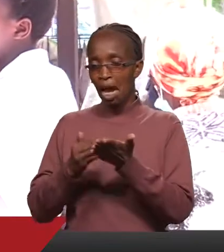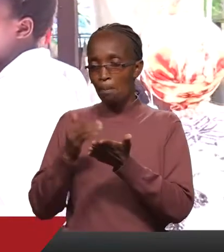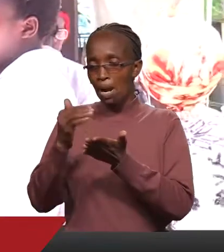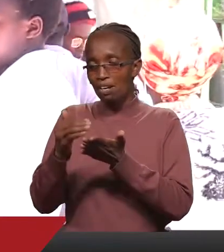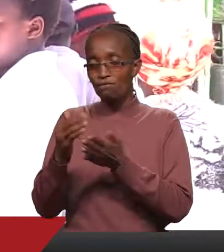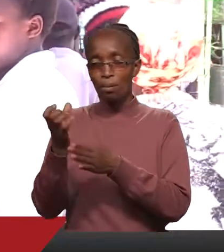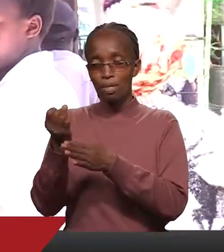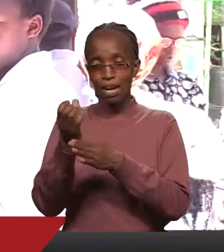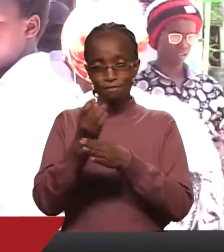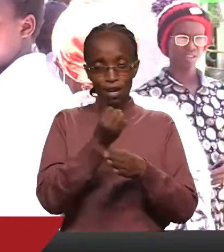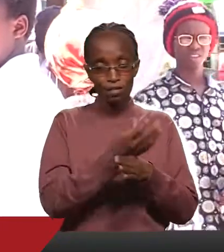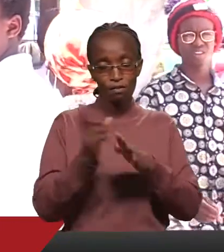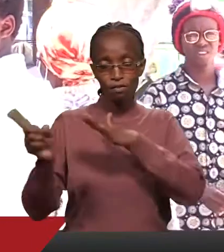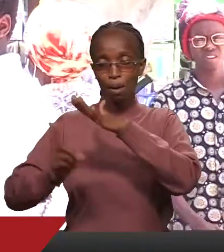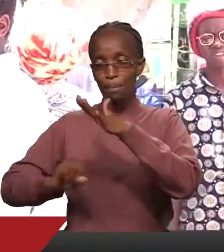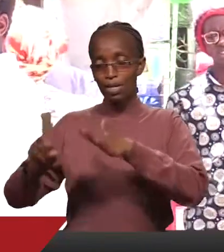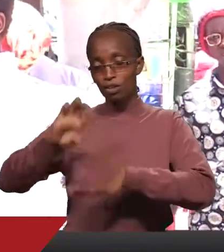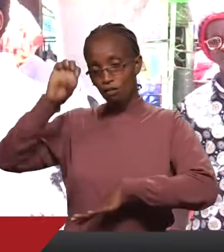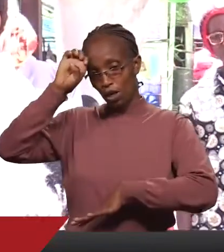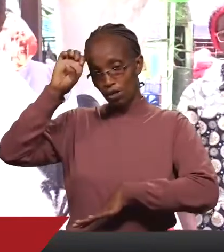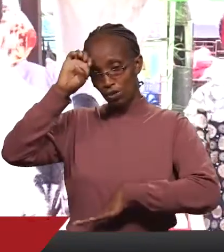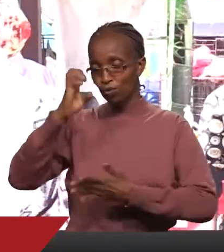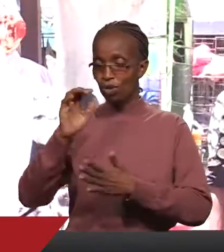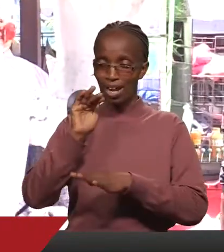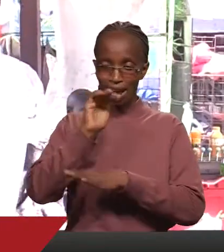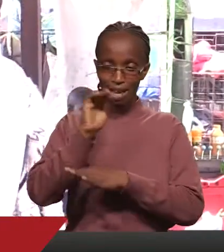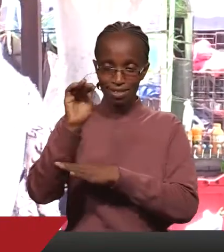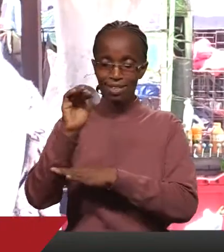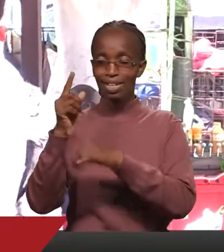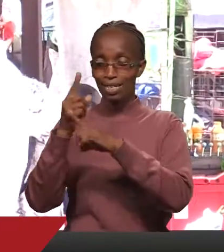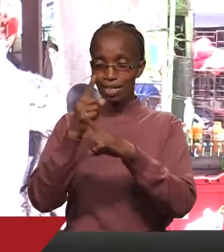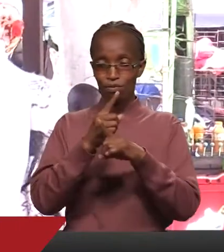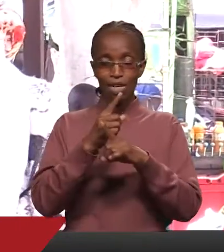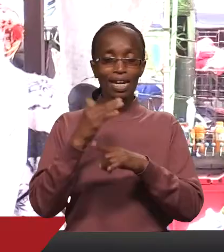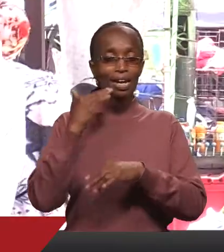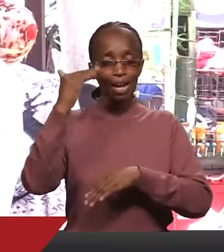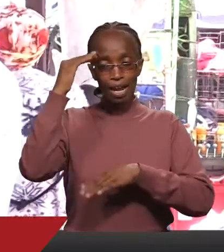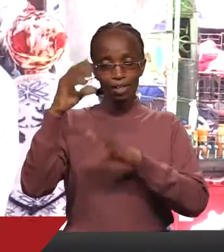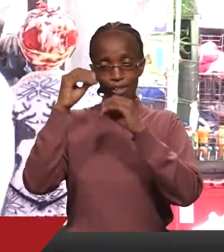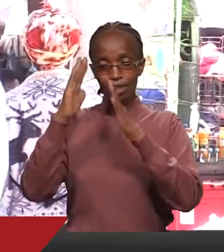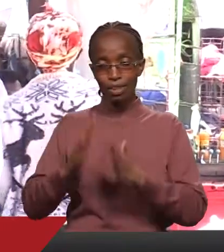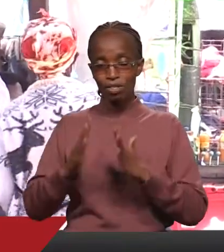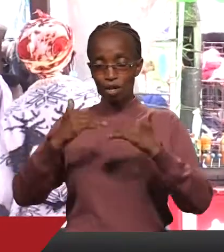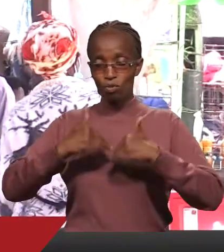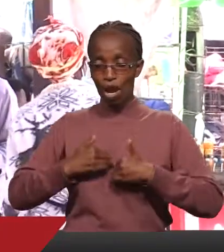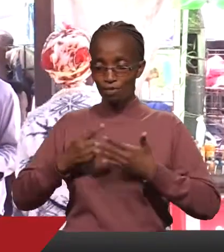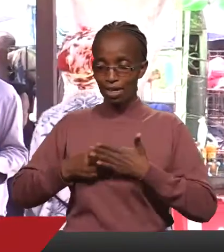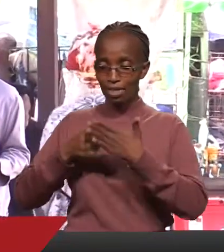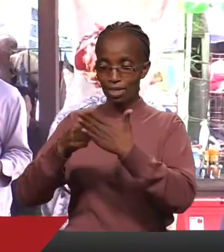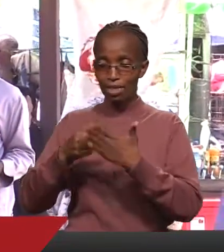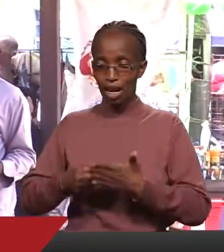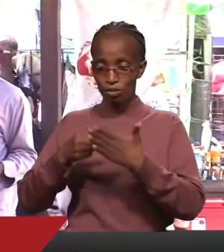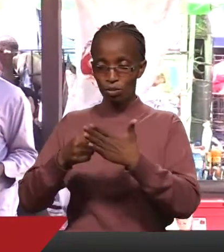bali na angizo la Wizara ya Elimu la kuwataka walimu wakuu kutowafukuza karo wanafunzi na badala yake kubisha mazungumzo na